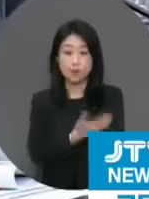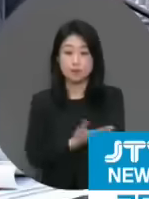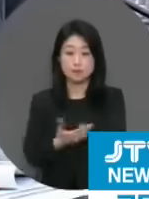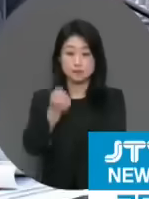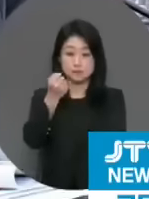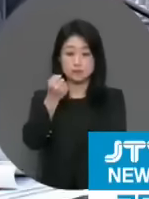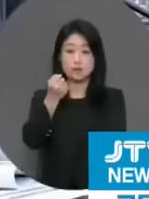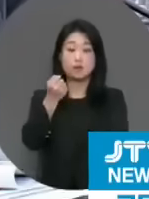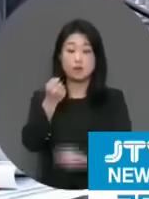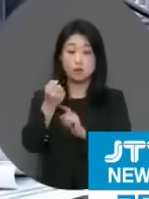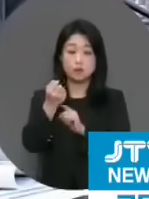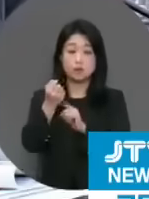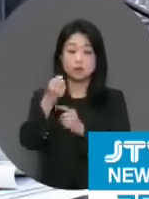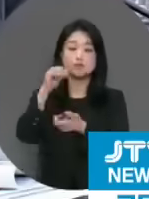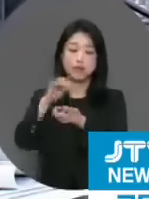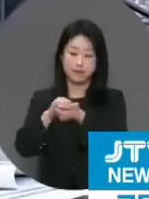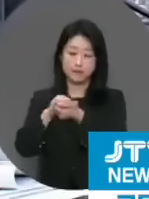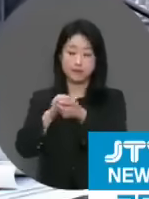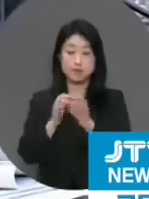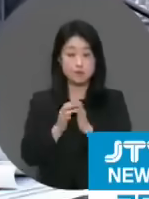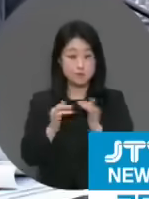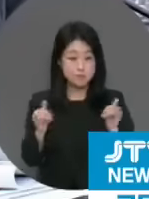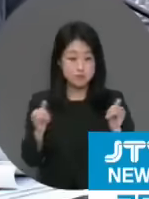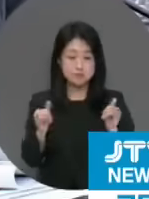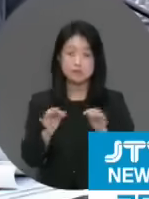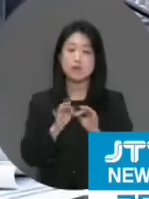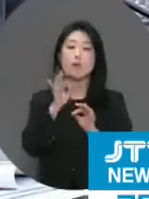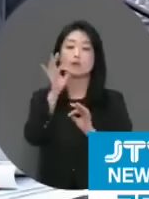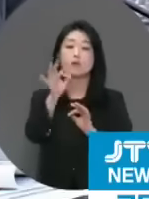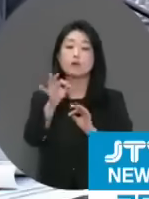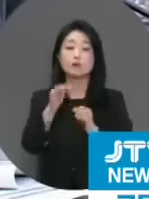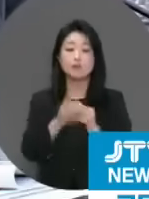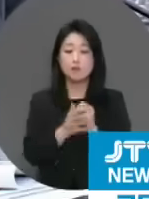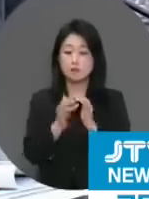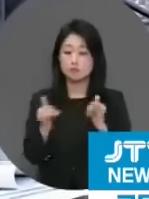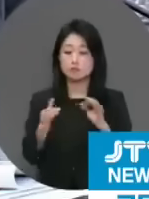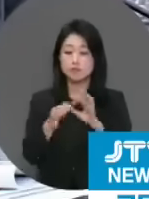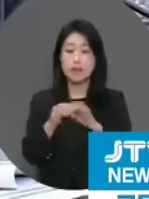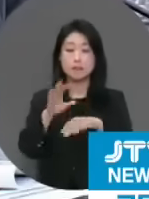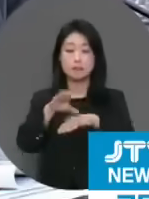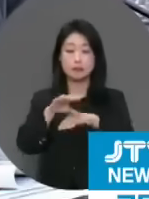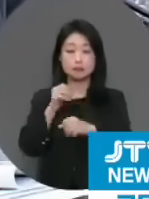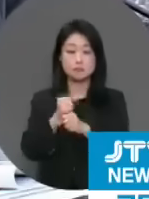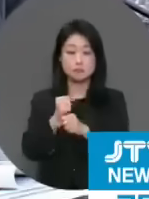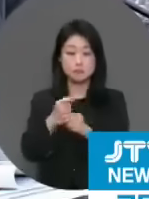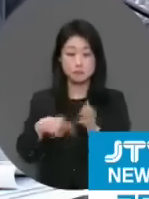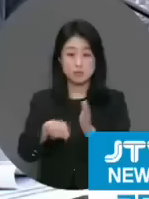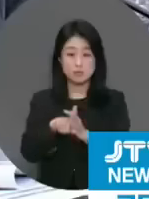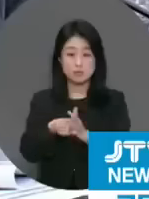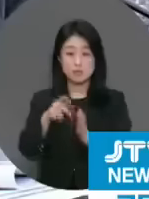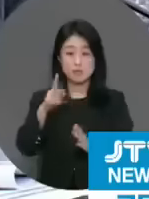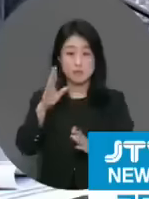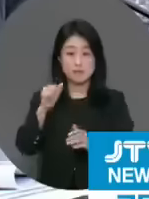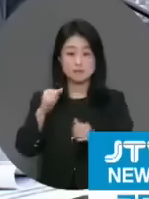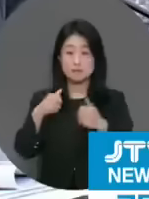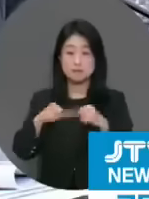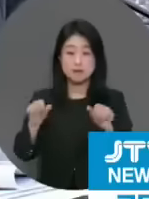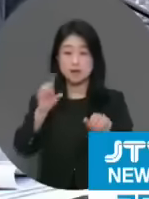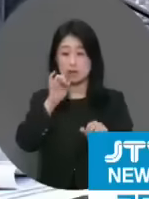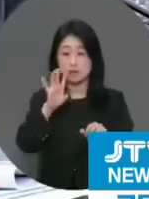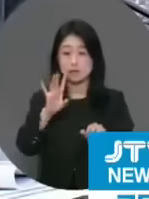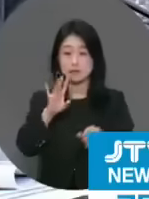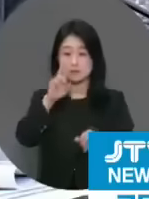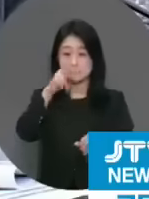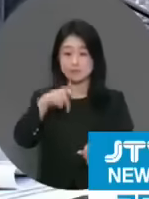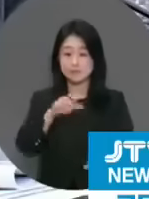유한하고 국민은 영원하기 때문에 국민의 방송으로 거듭나게 하려면 망가지면 안 되거든요.